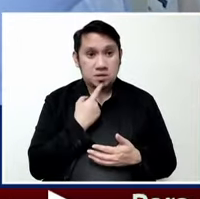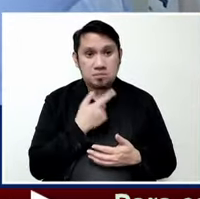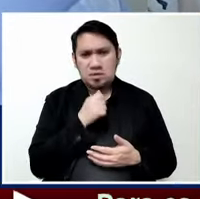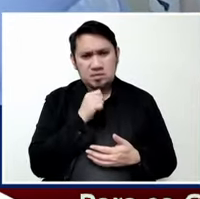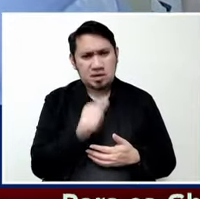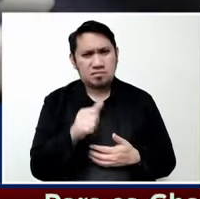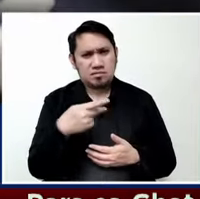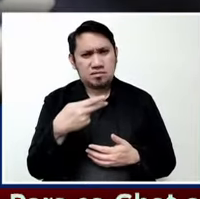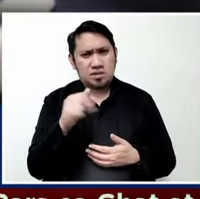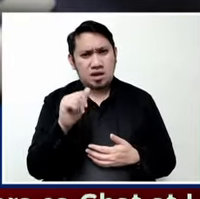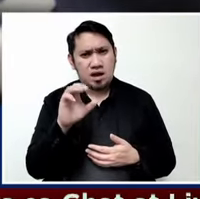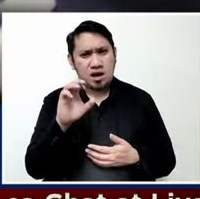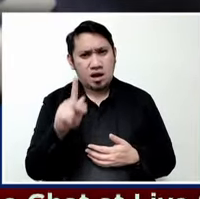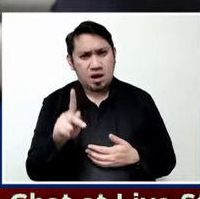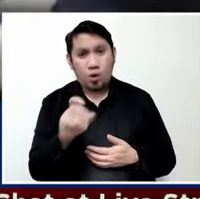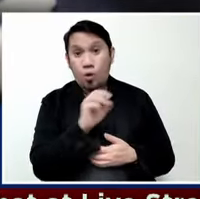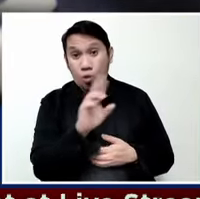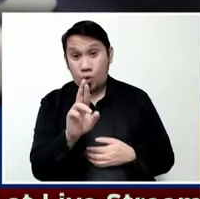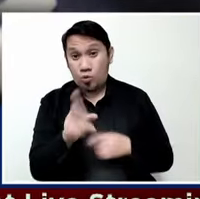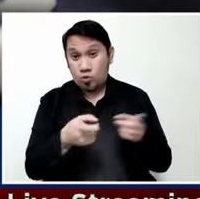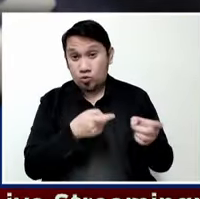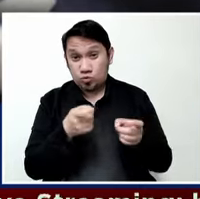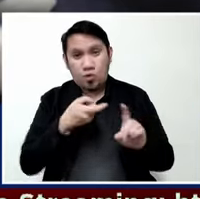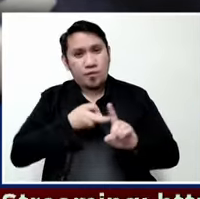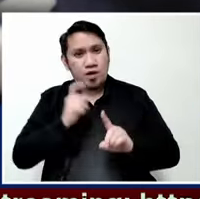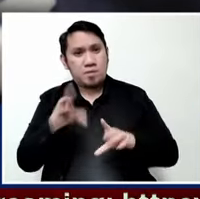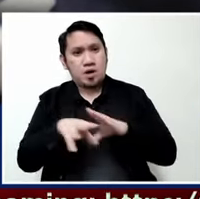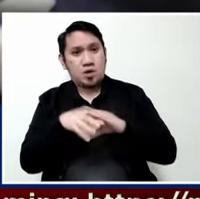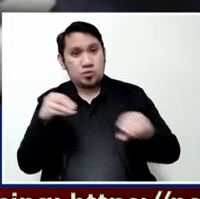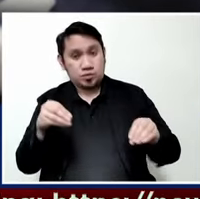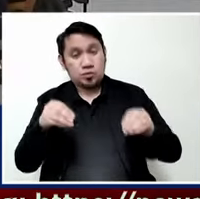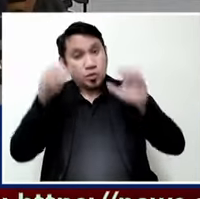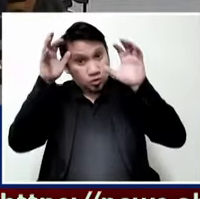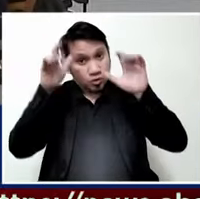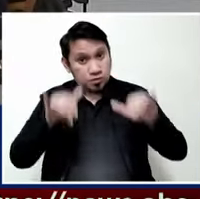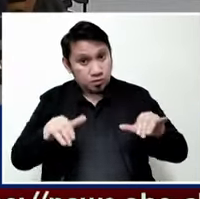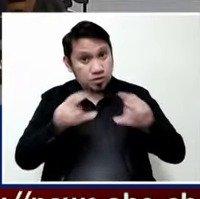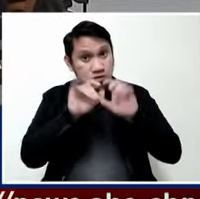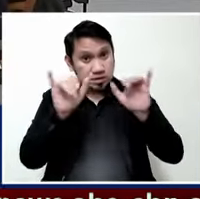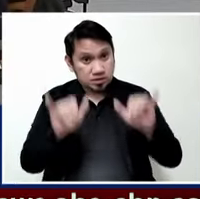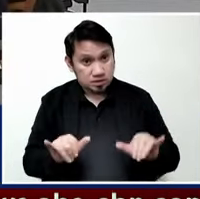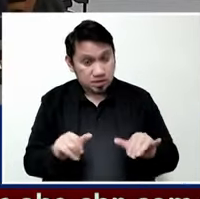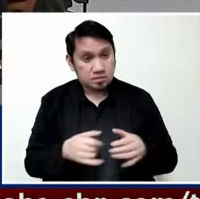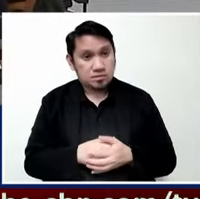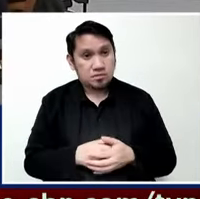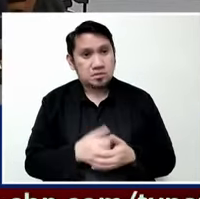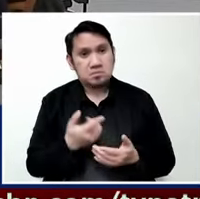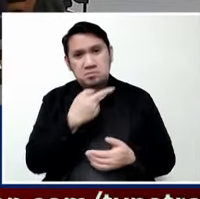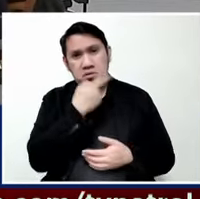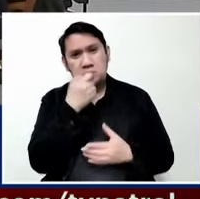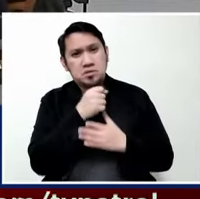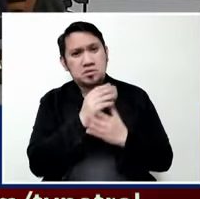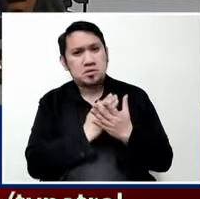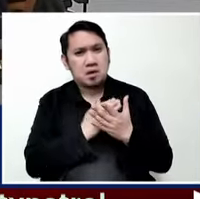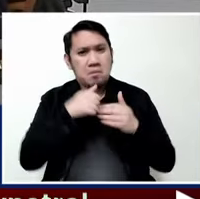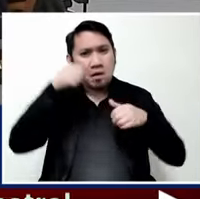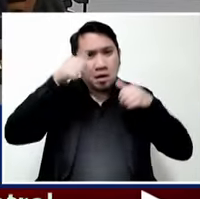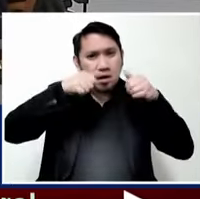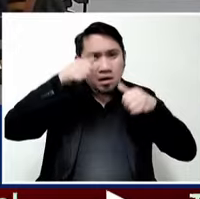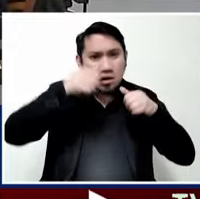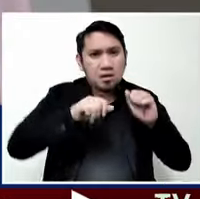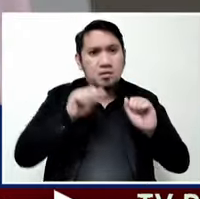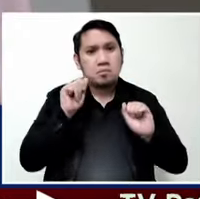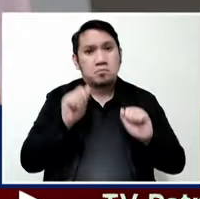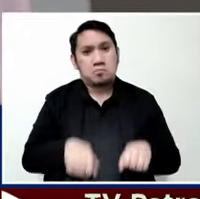o makukontrol mula sa labas ang computer system sa control room. Ang haka-haka kasi, pwedeng isang pindot lang